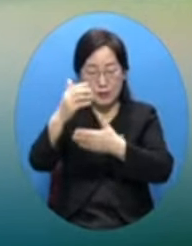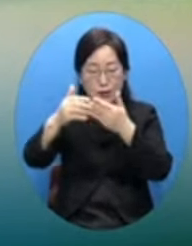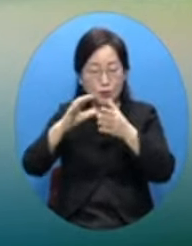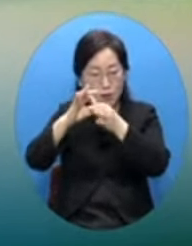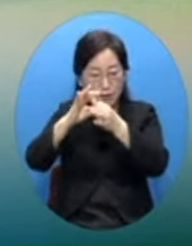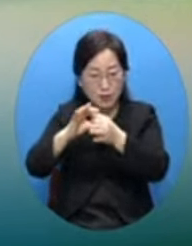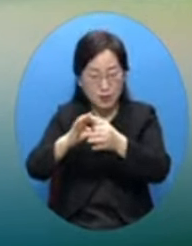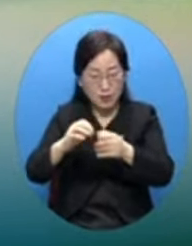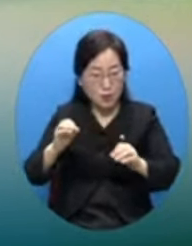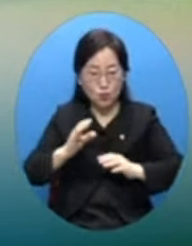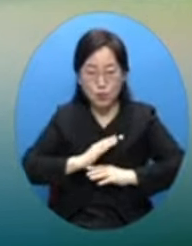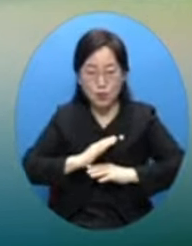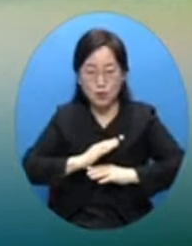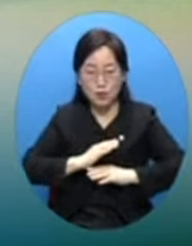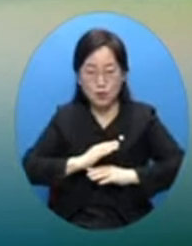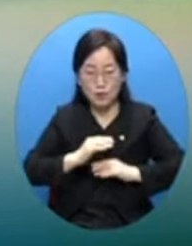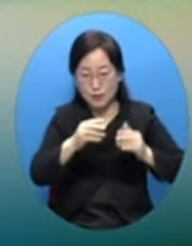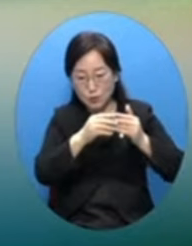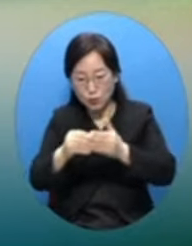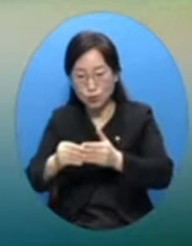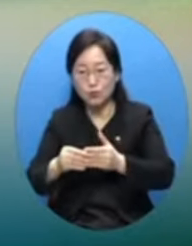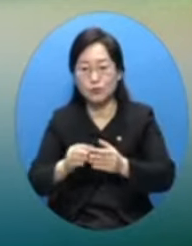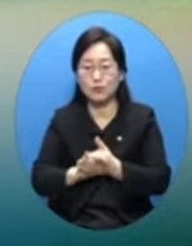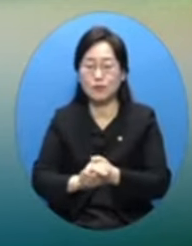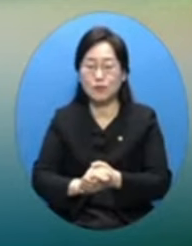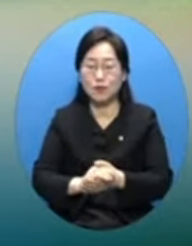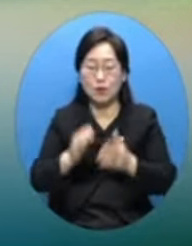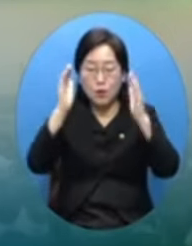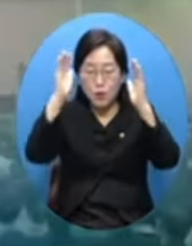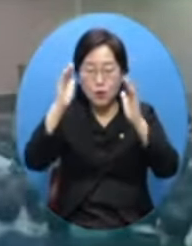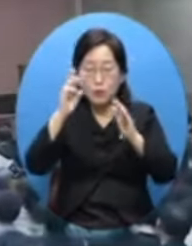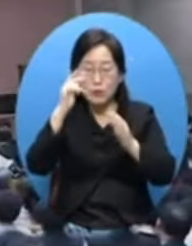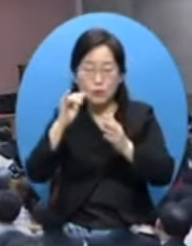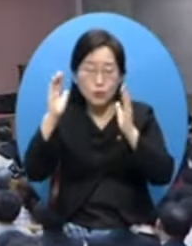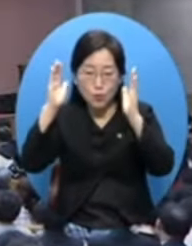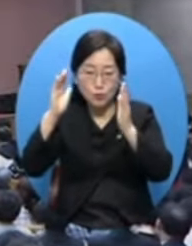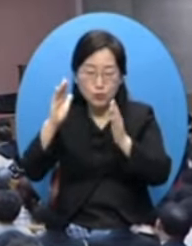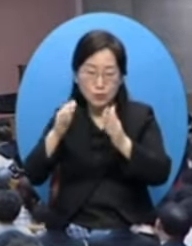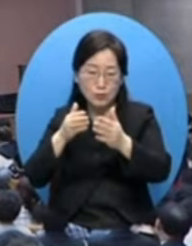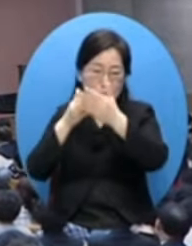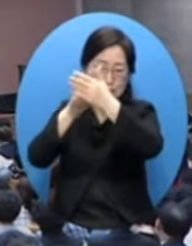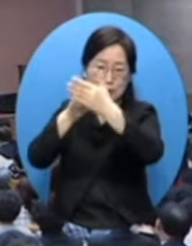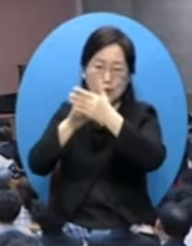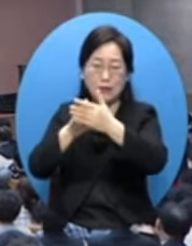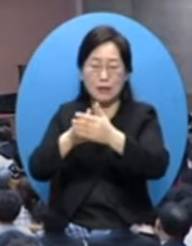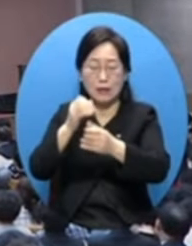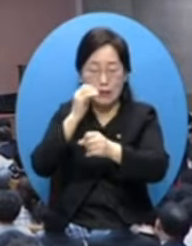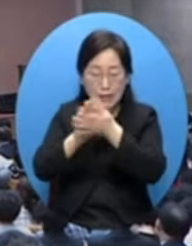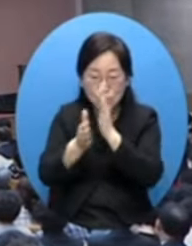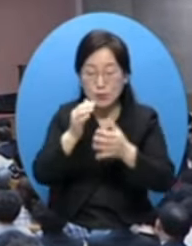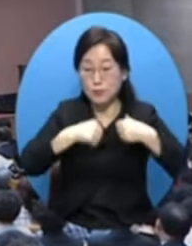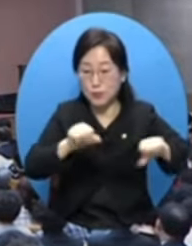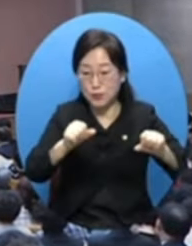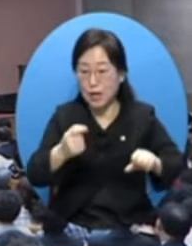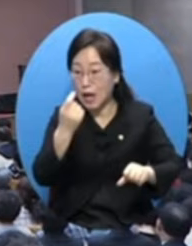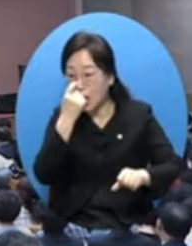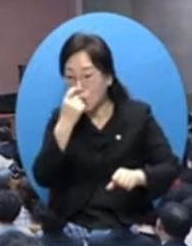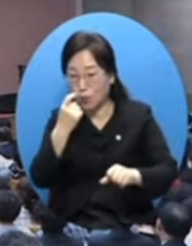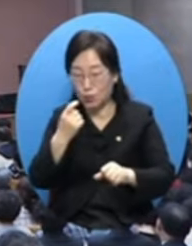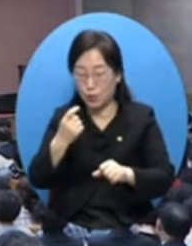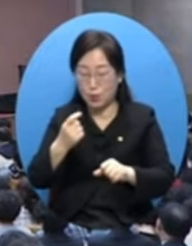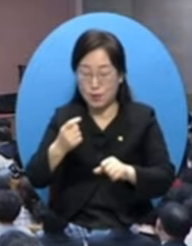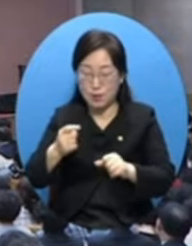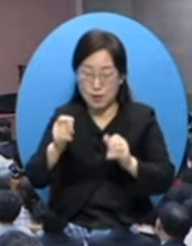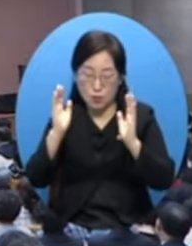역사하시기 때문이었습니다 유학길에 막혔을 때 그는 동생과 함께 학원을 시작했고 그 학원이 이렇게